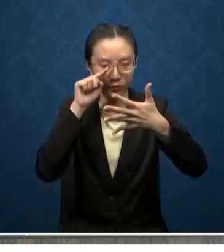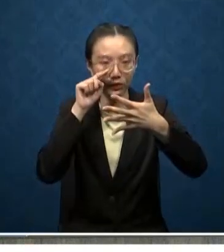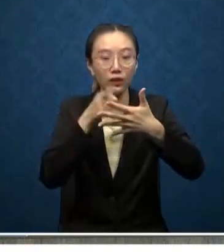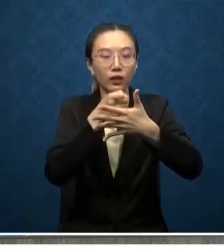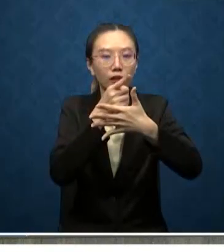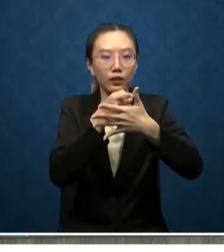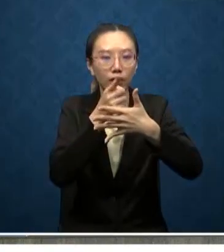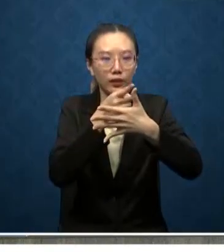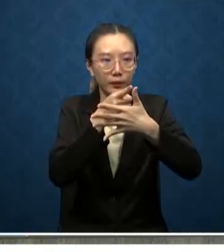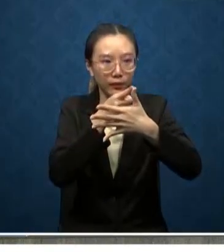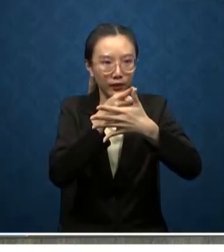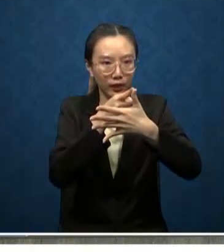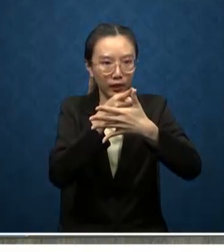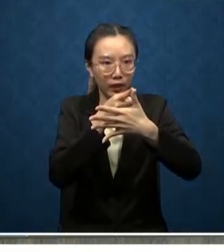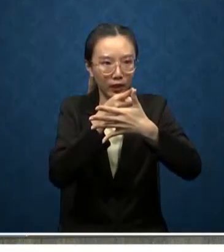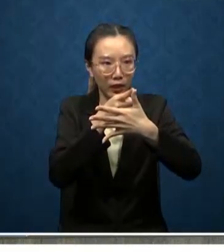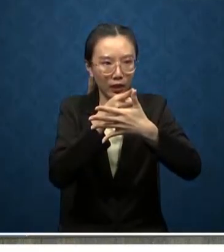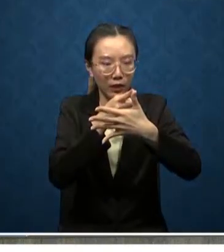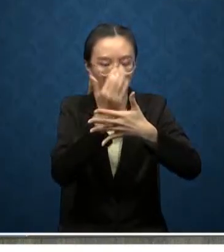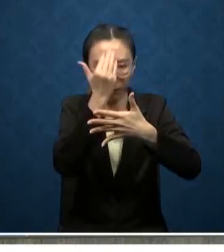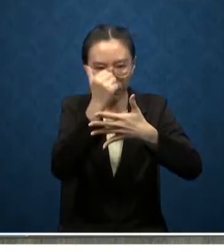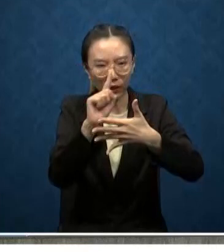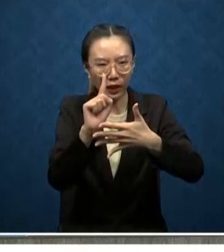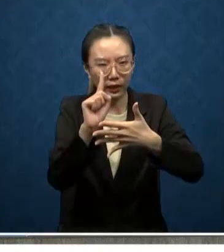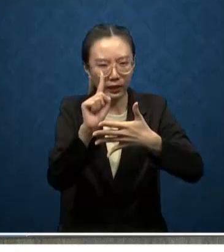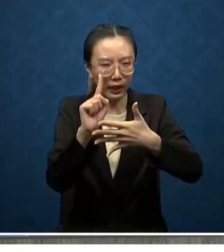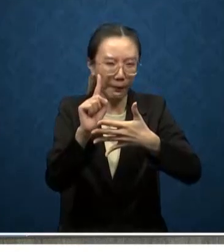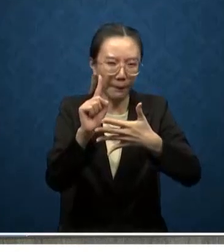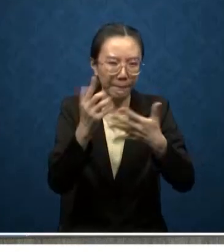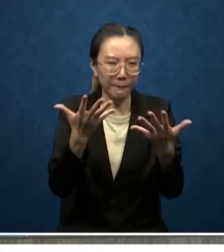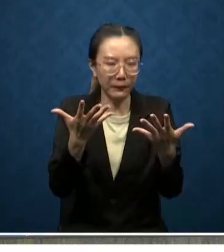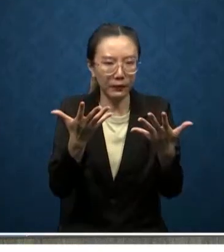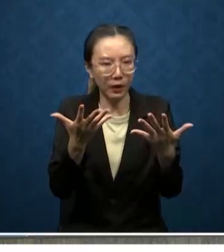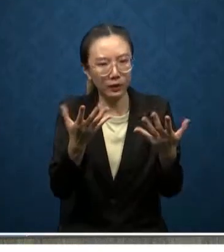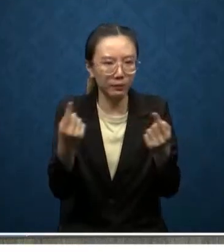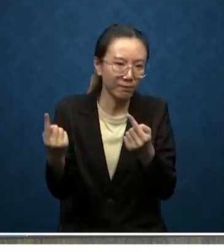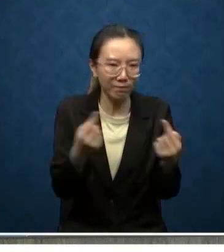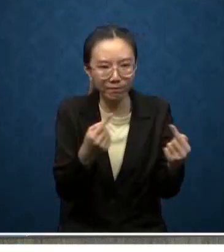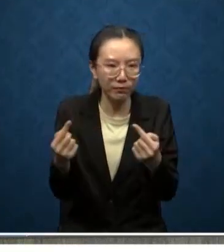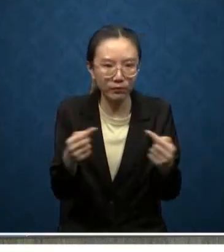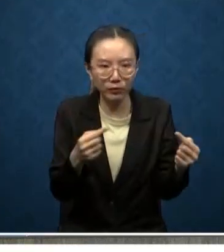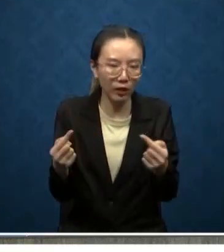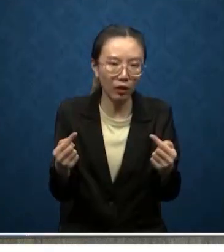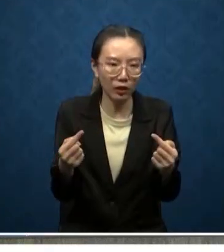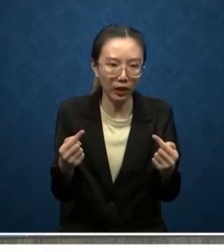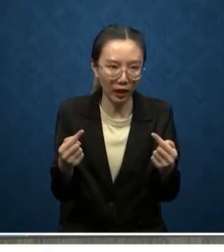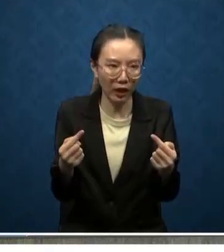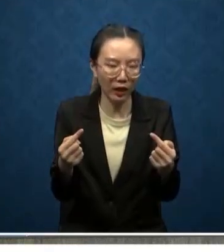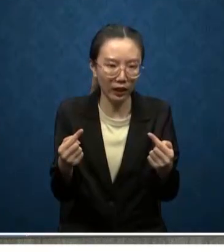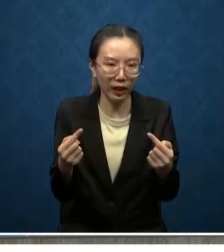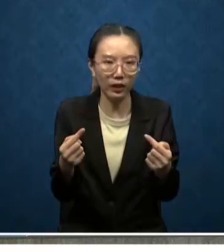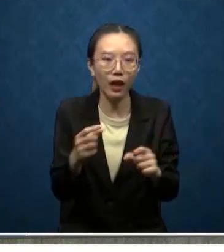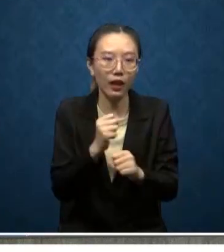ครับการขัดกันเองในการกำหนดเป้าหมายตัวชี้วัดผลลัพธ์ผล